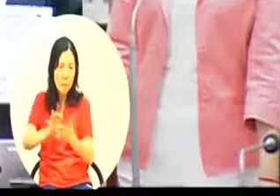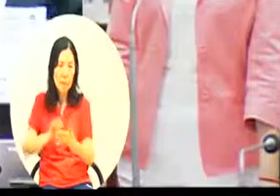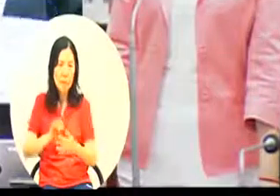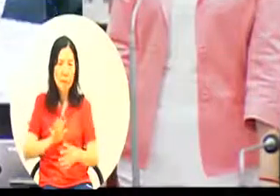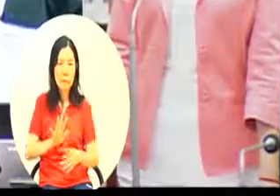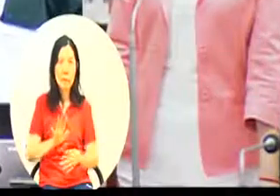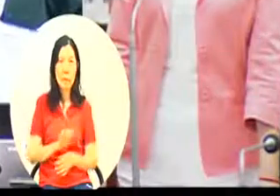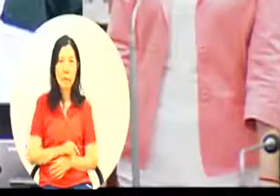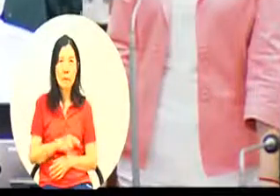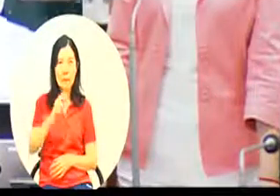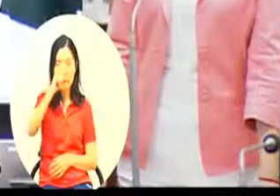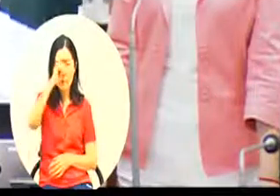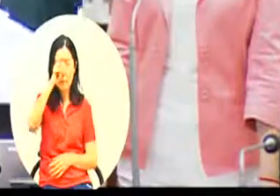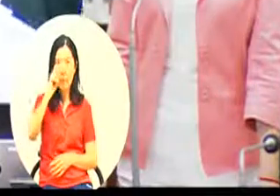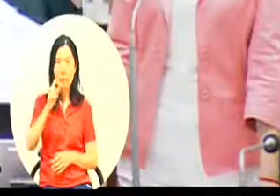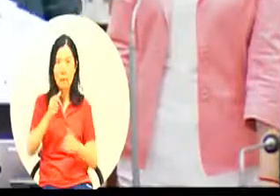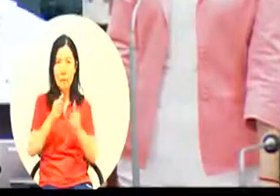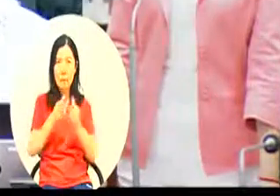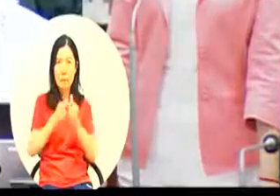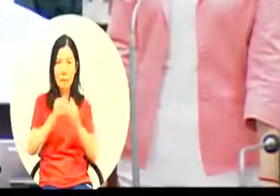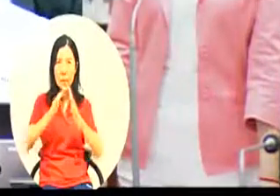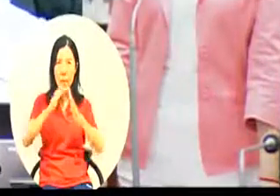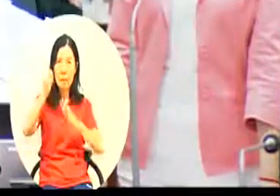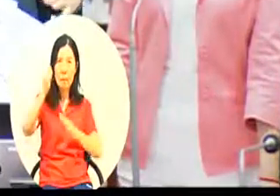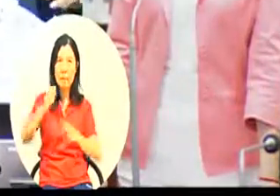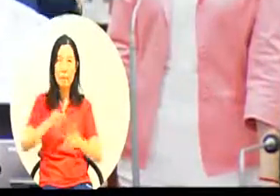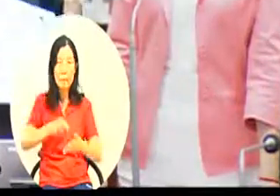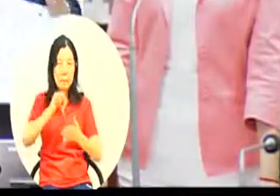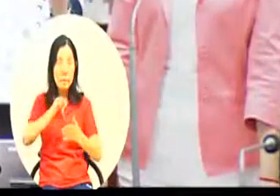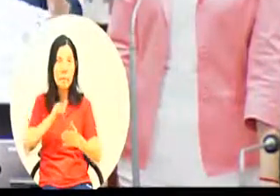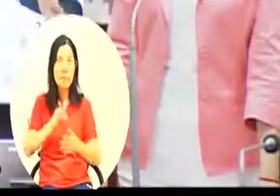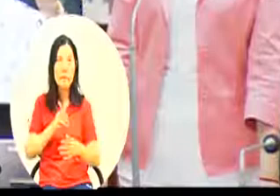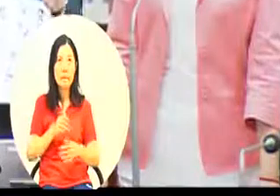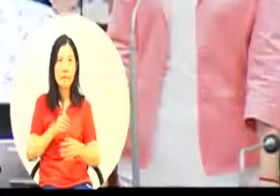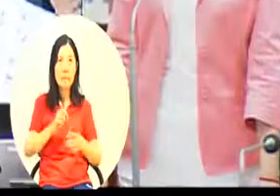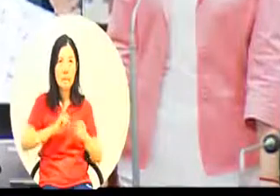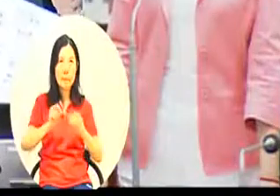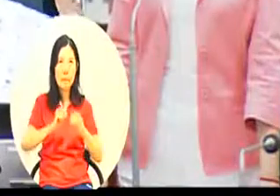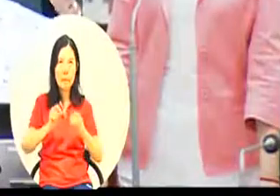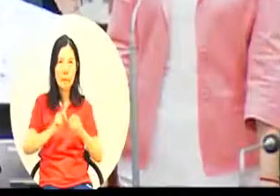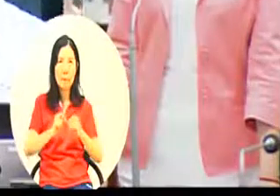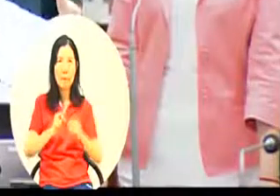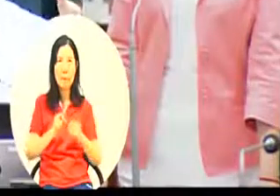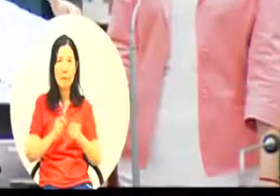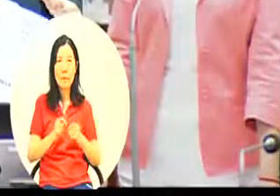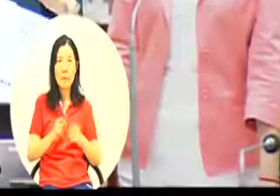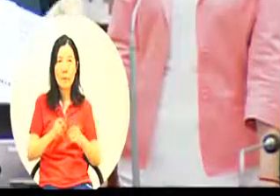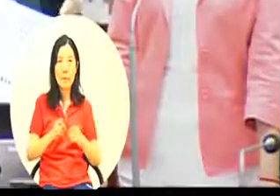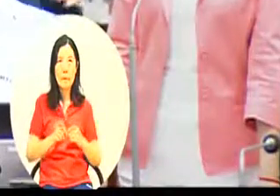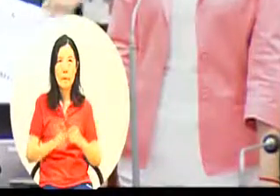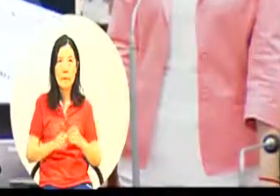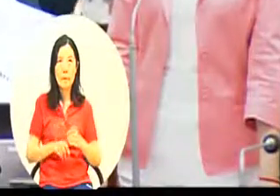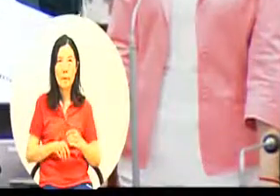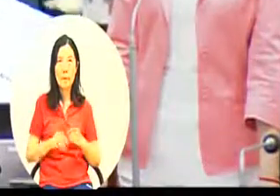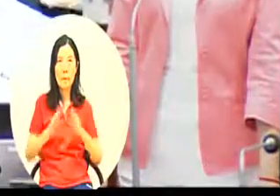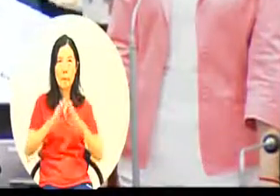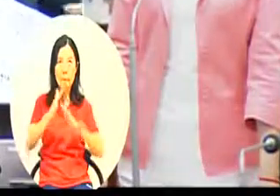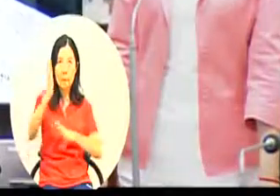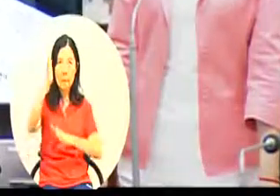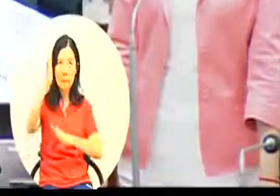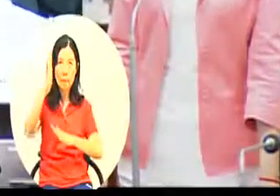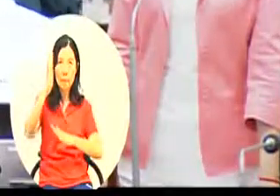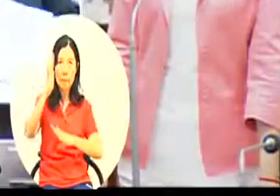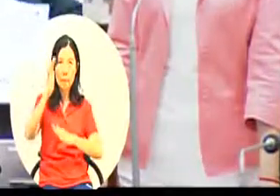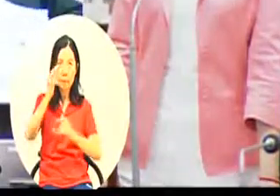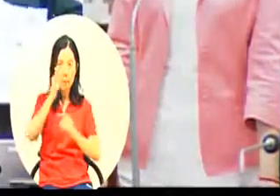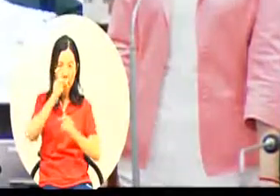希望由我们徐副市长能够提出来，规划成为一个我们基本上市政府所有的标